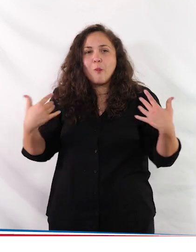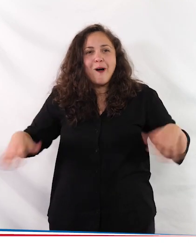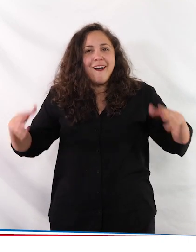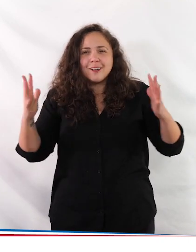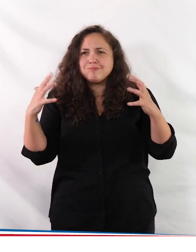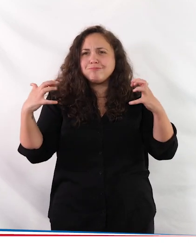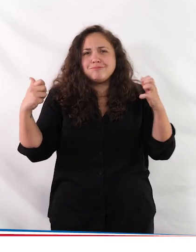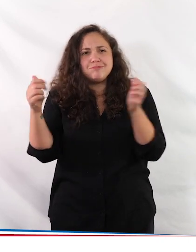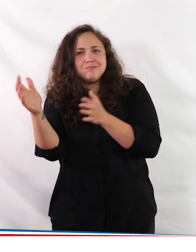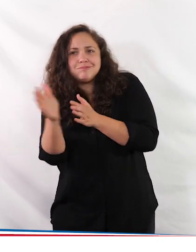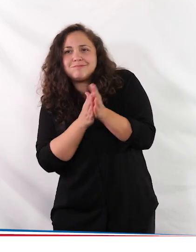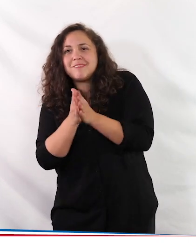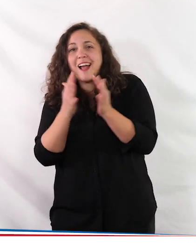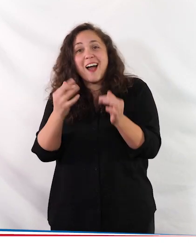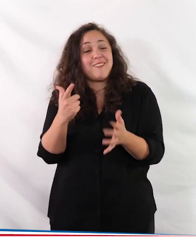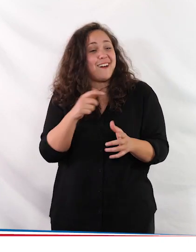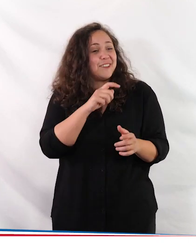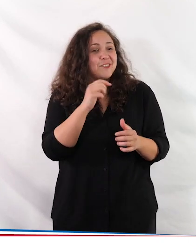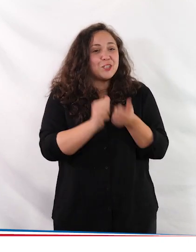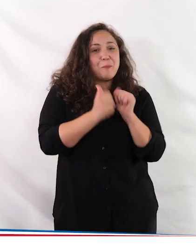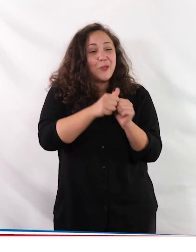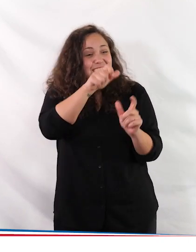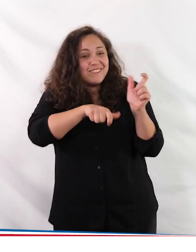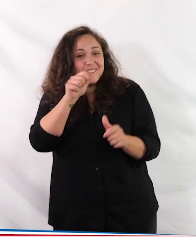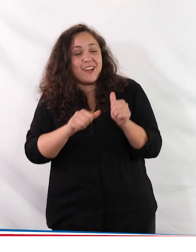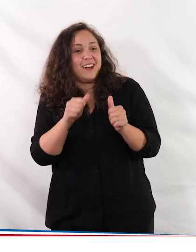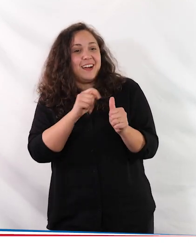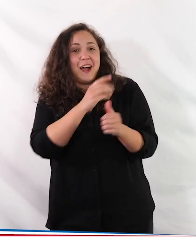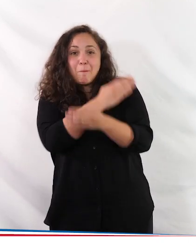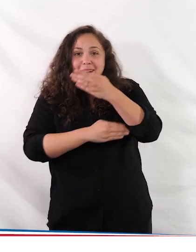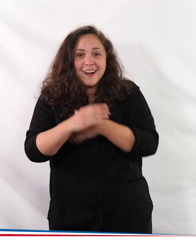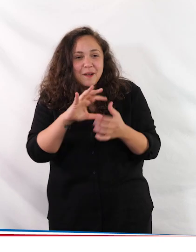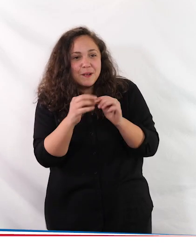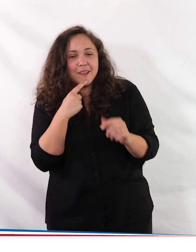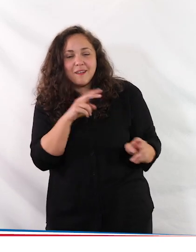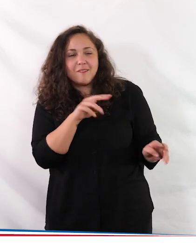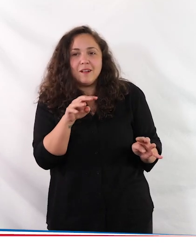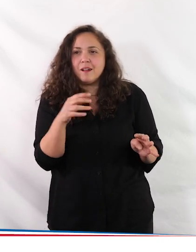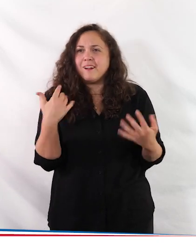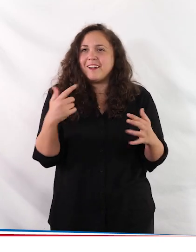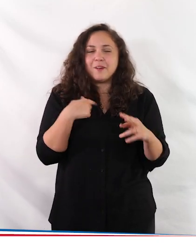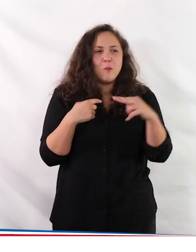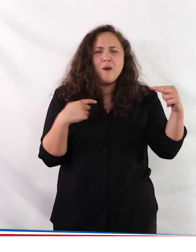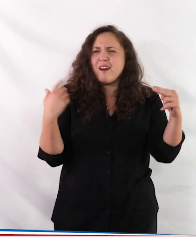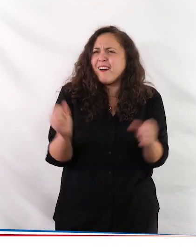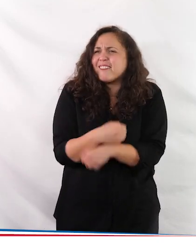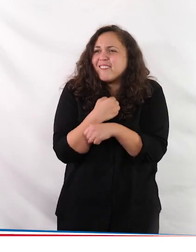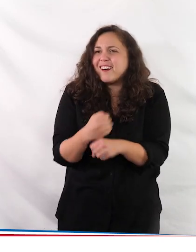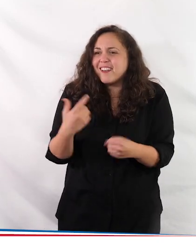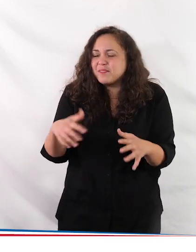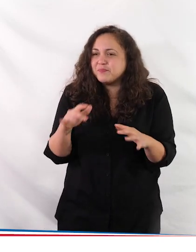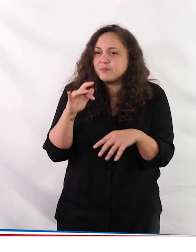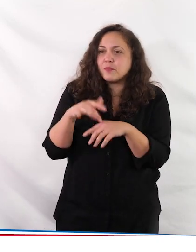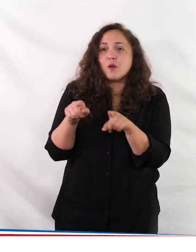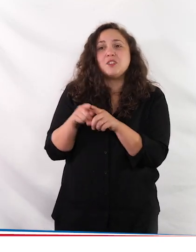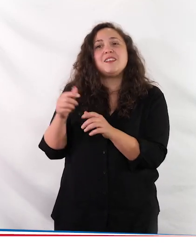cette force populaire qui était là autour des athlètes paralympiques, ce changement de regard aussi qui est quelque